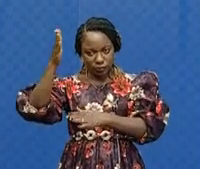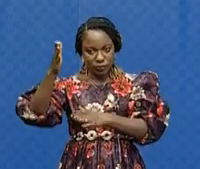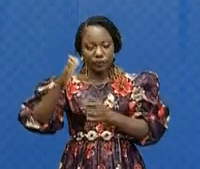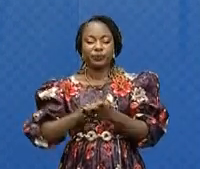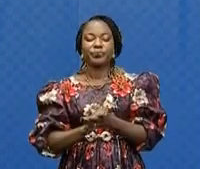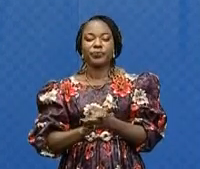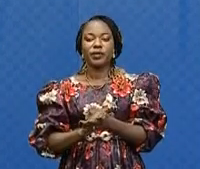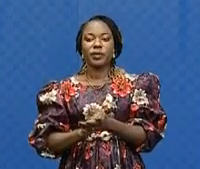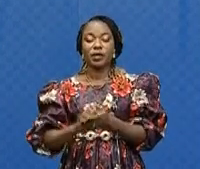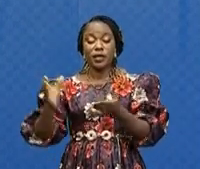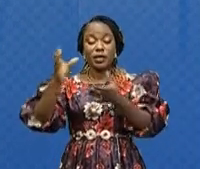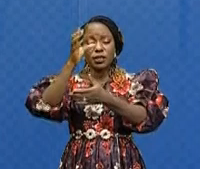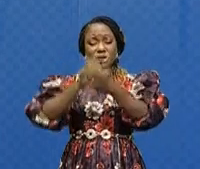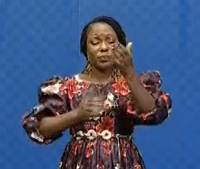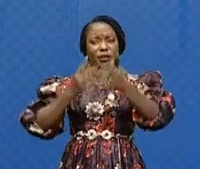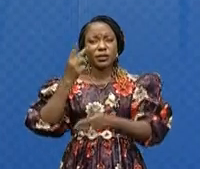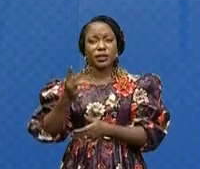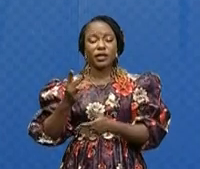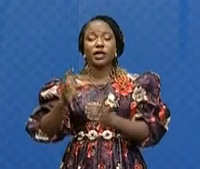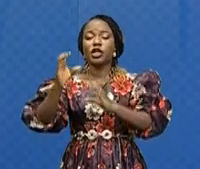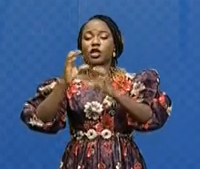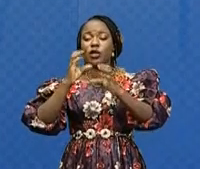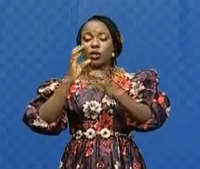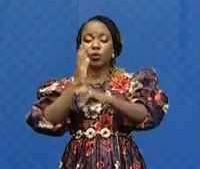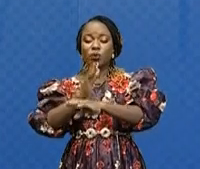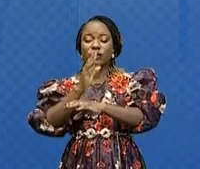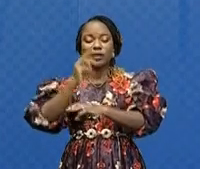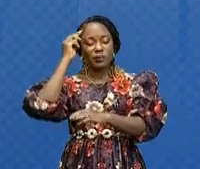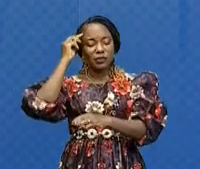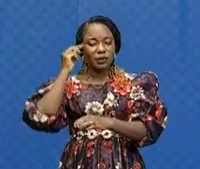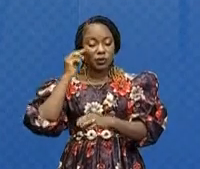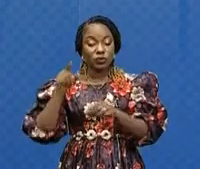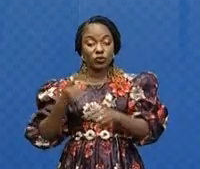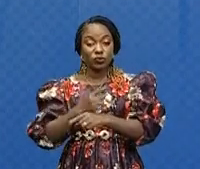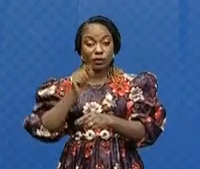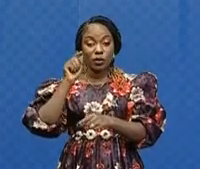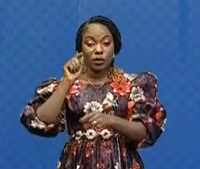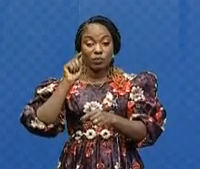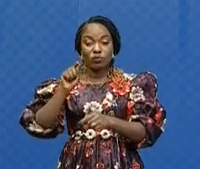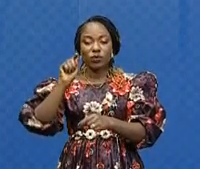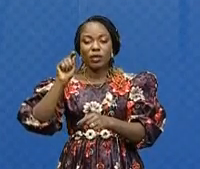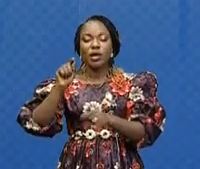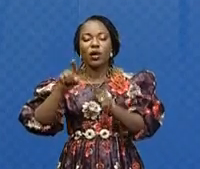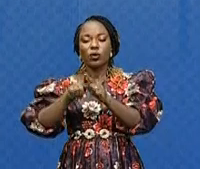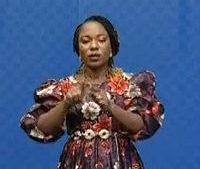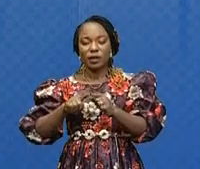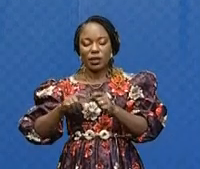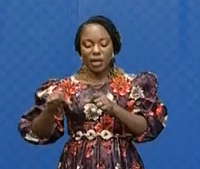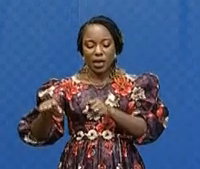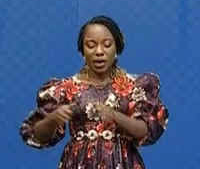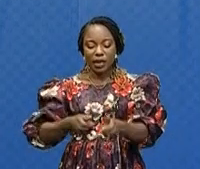Au chapitre 2 du Conseil de ministres de ce jour, point 1. État et administration du